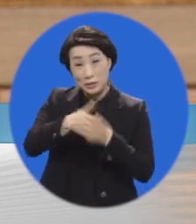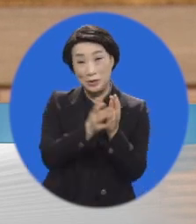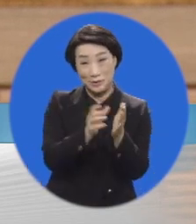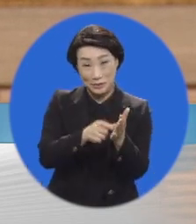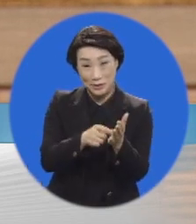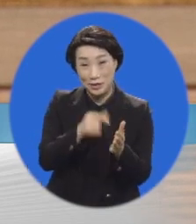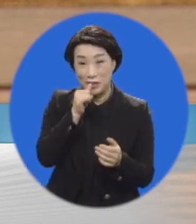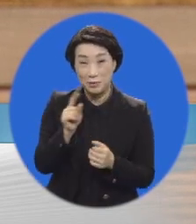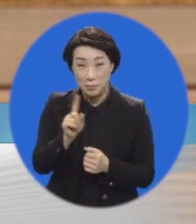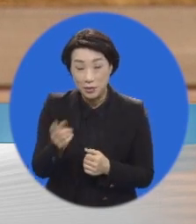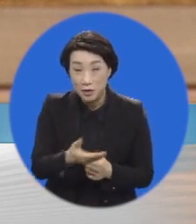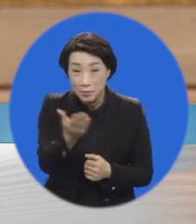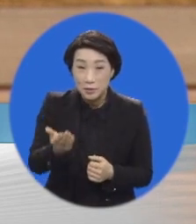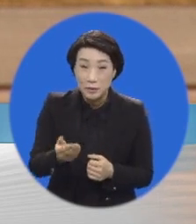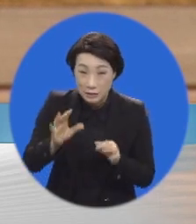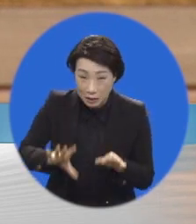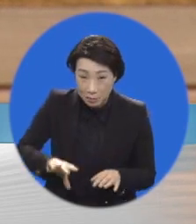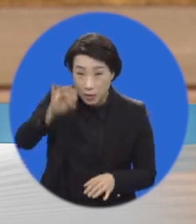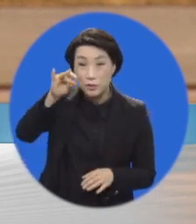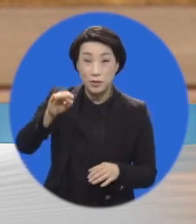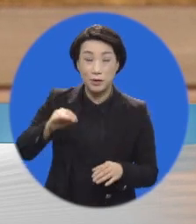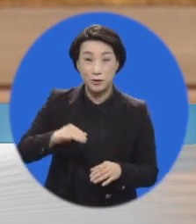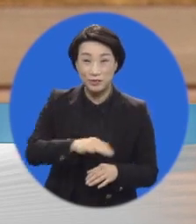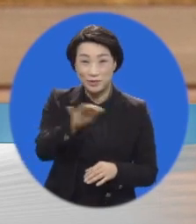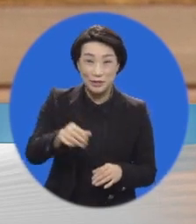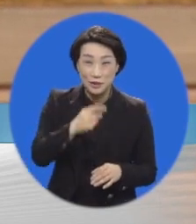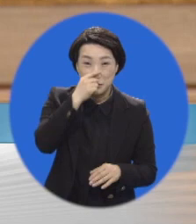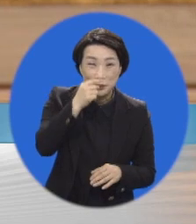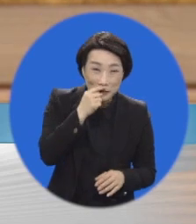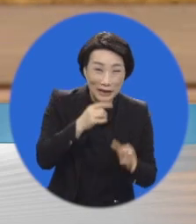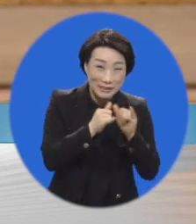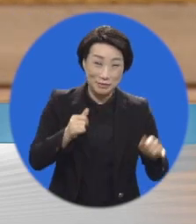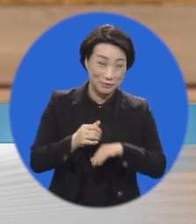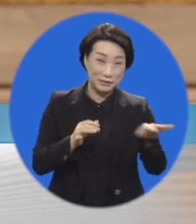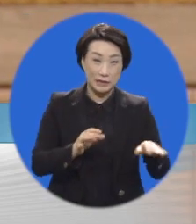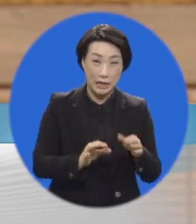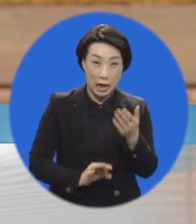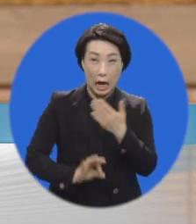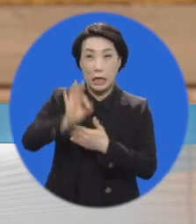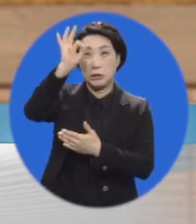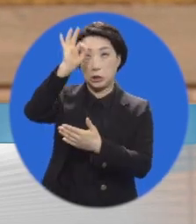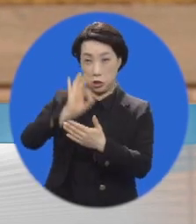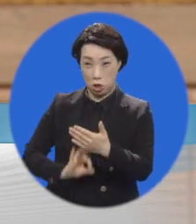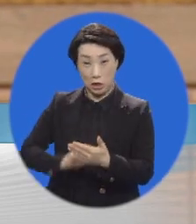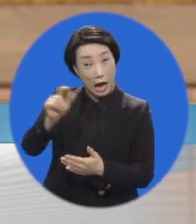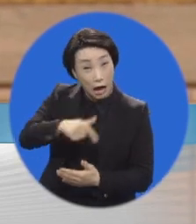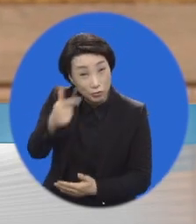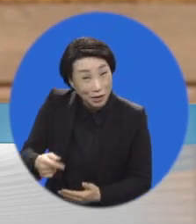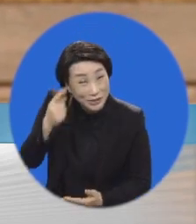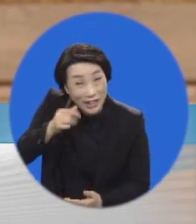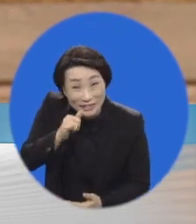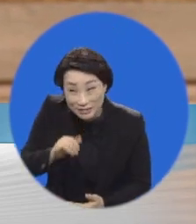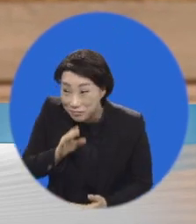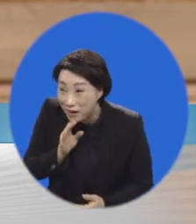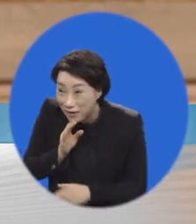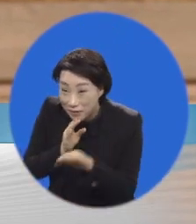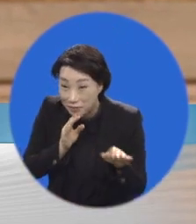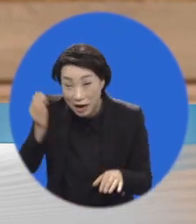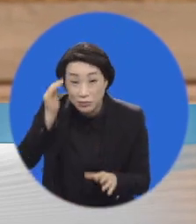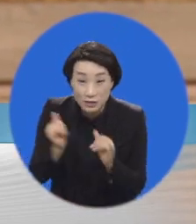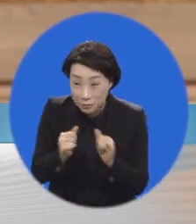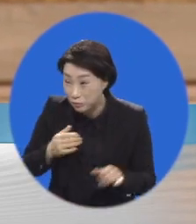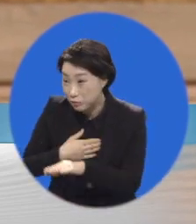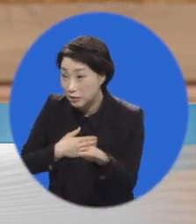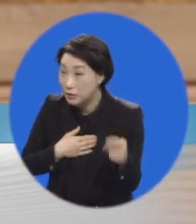성경에 먼저 우리 동양 사람들은 그러잖아요 아침이 되고 저녁이 되니 하루다